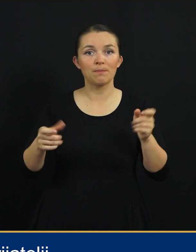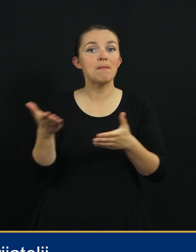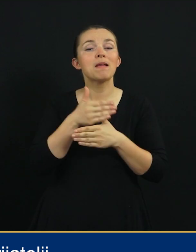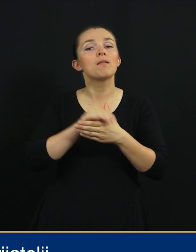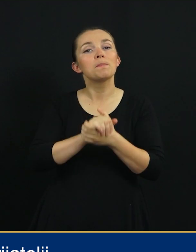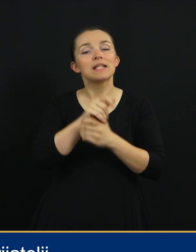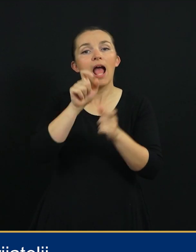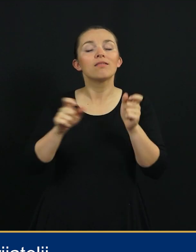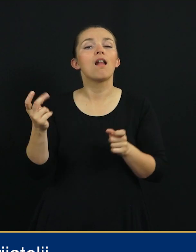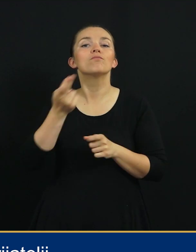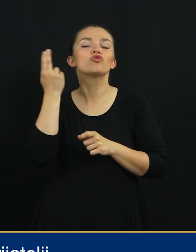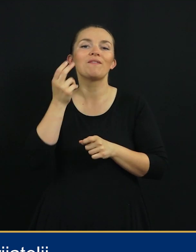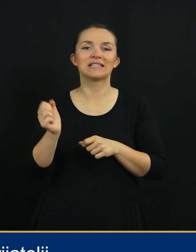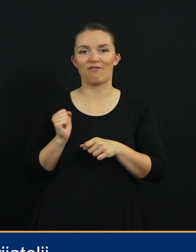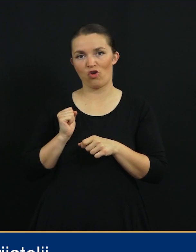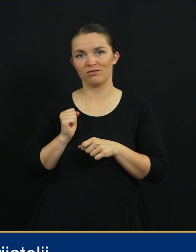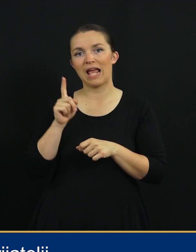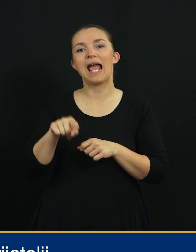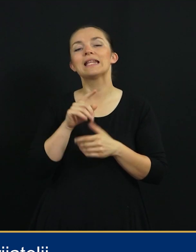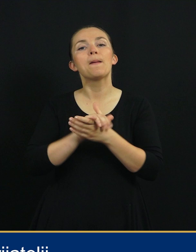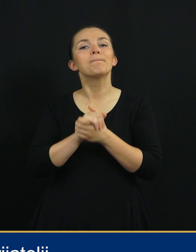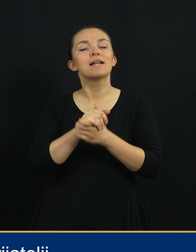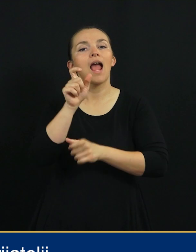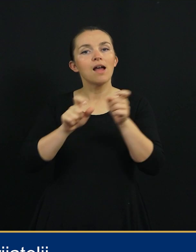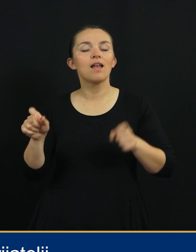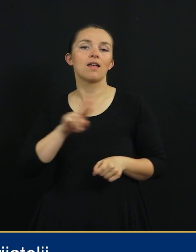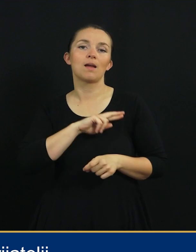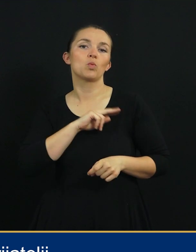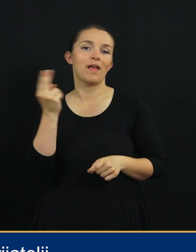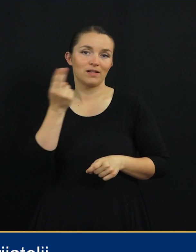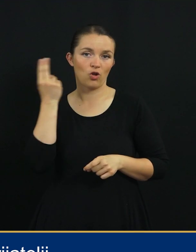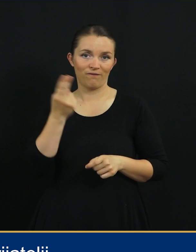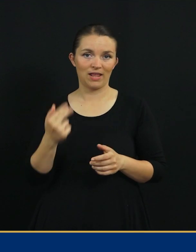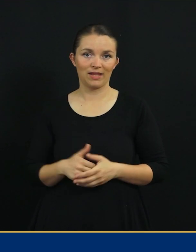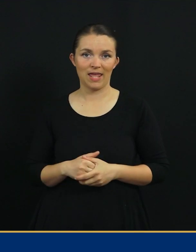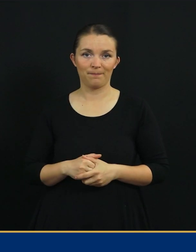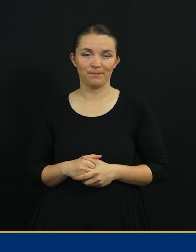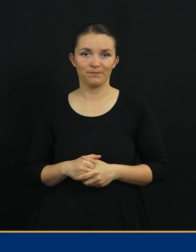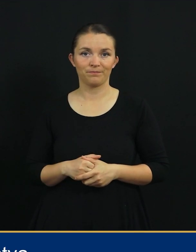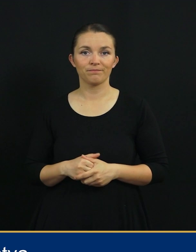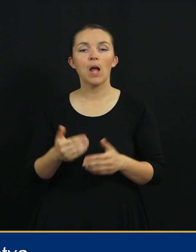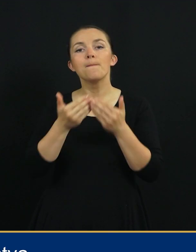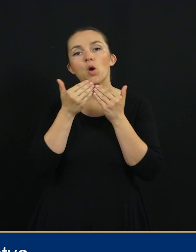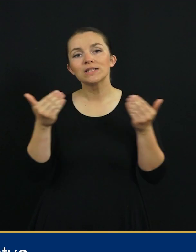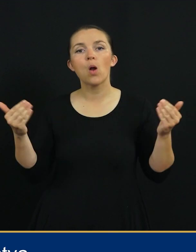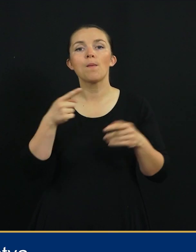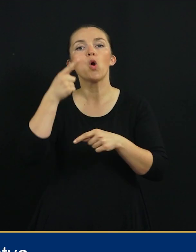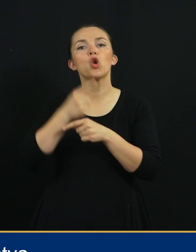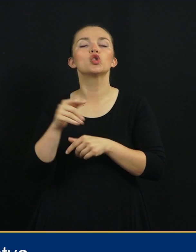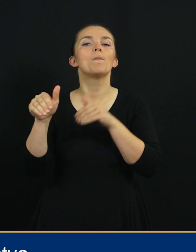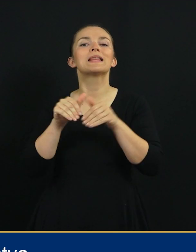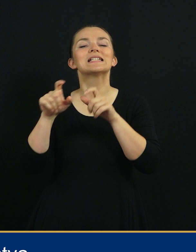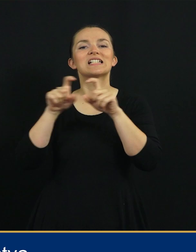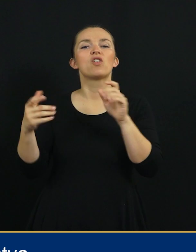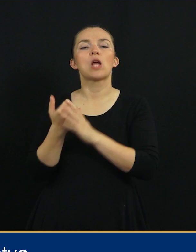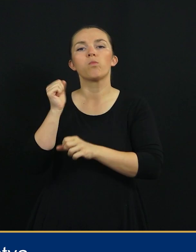med prijatelji Slovenske vojske in prijatelji Republike Slovenije. Pozdravljam odločitev Ministrstva